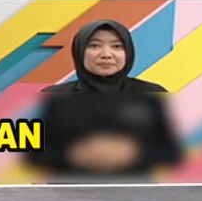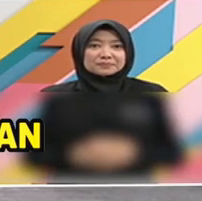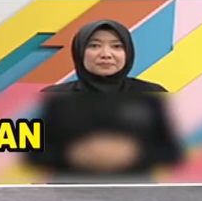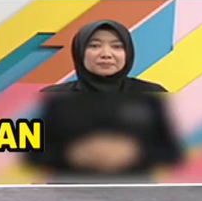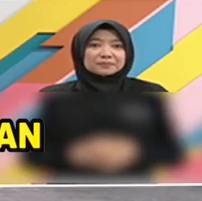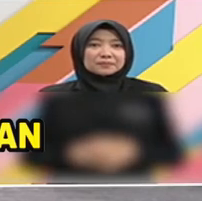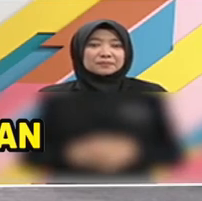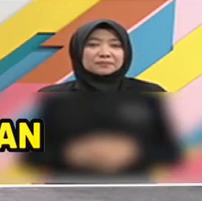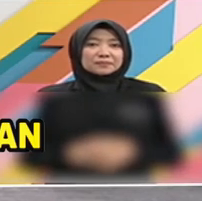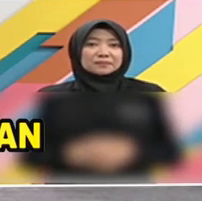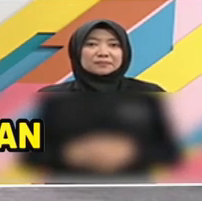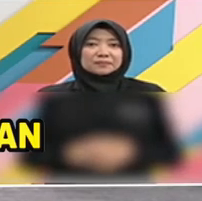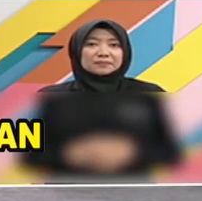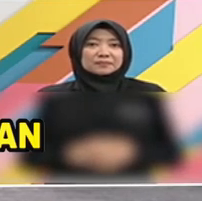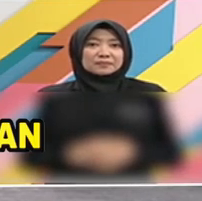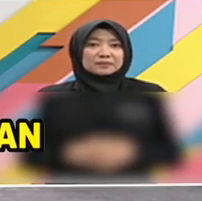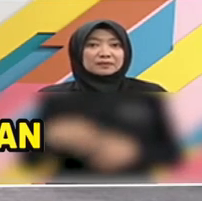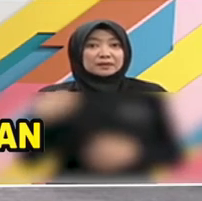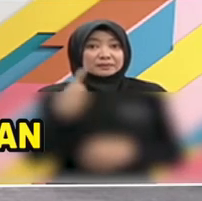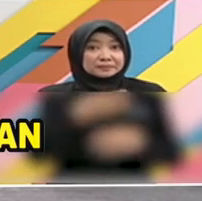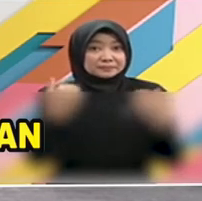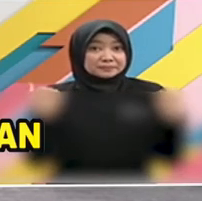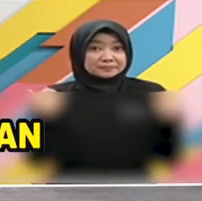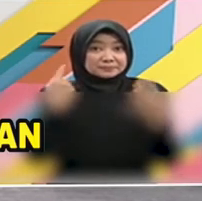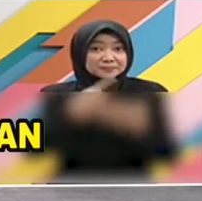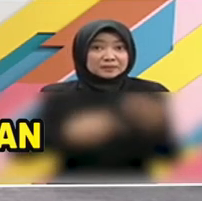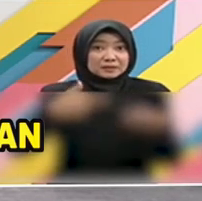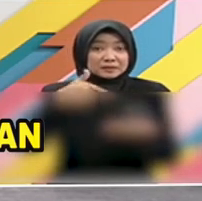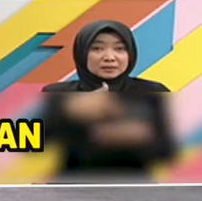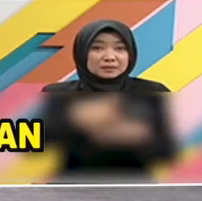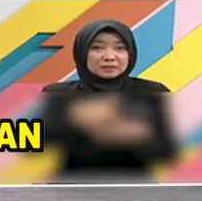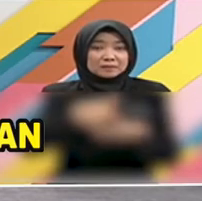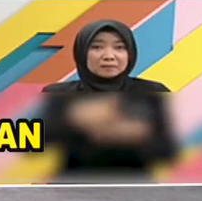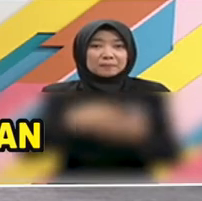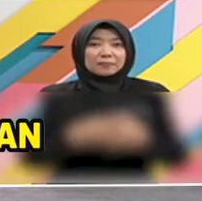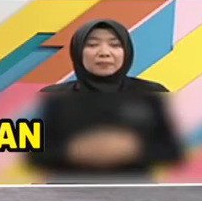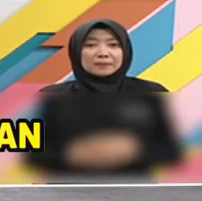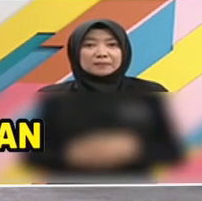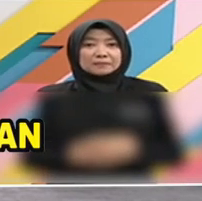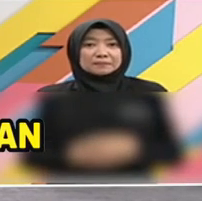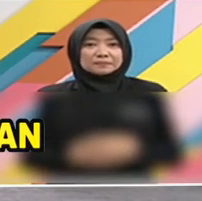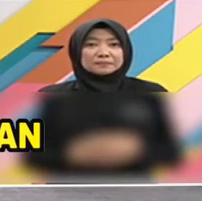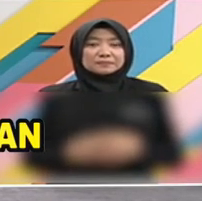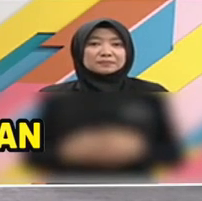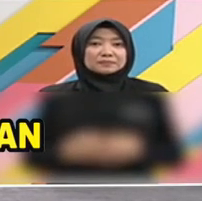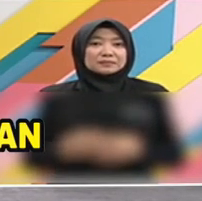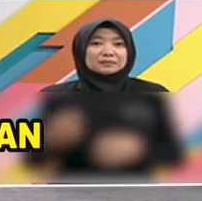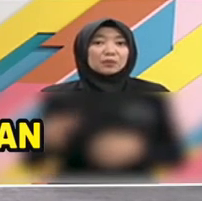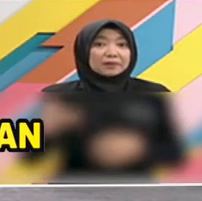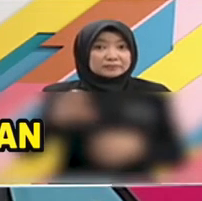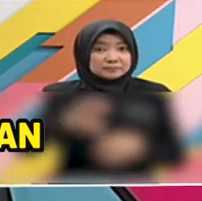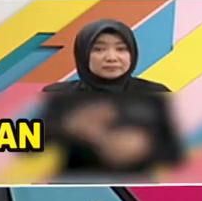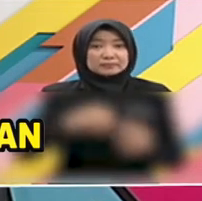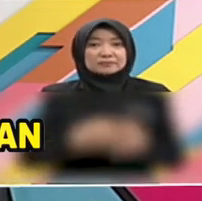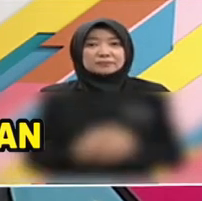Okey, kemudian kita ada lihat apa lagi? Apa lagi? Cawan ni. Cawan ni, gelas ni. Yang